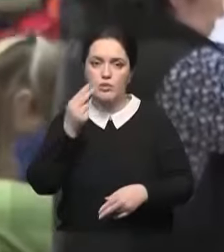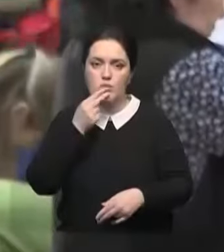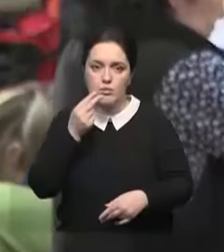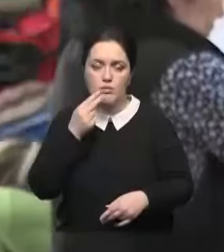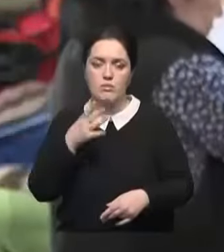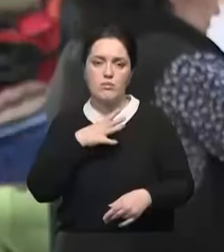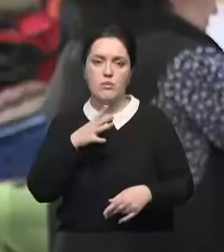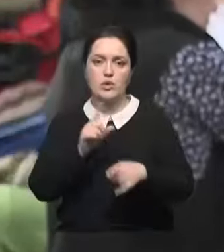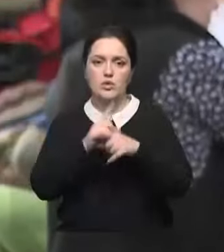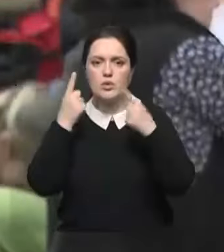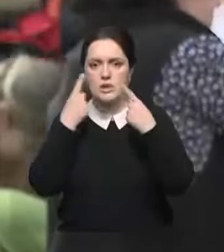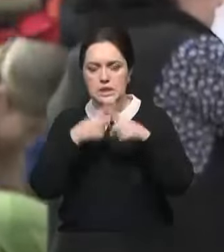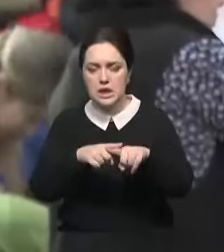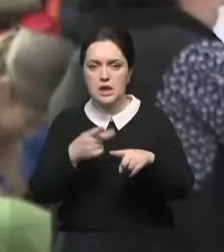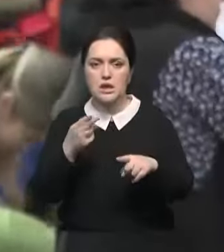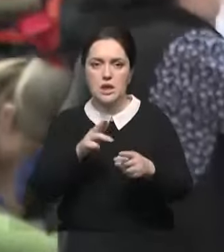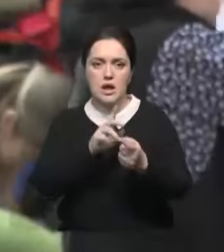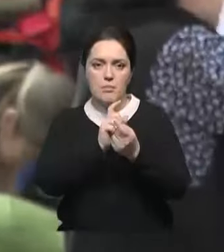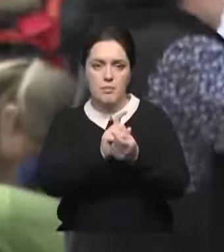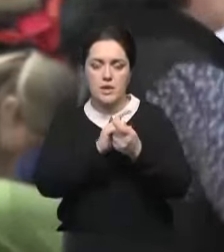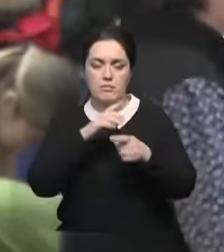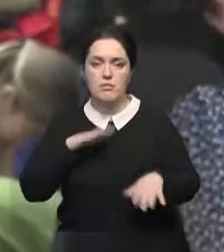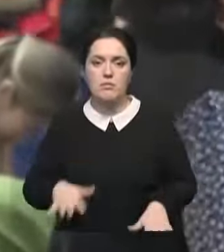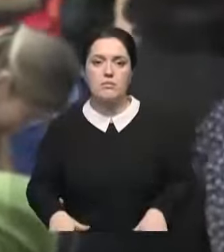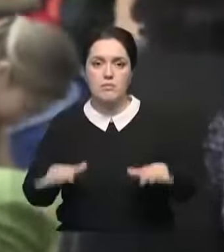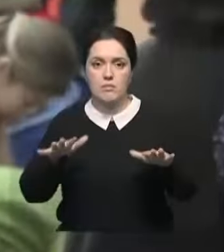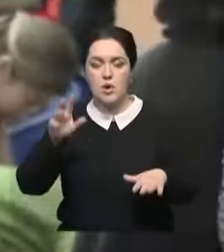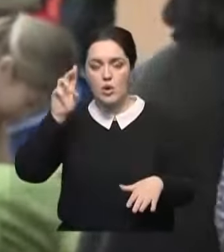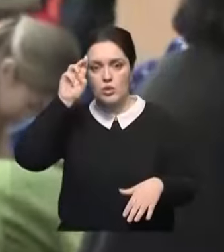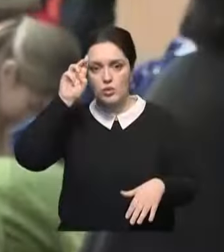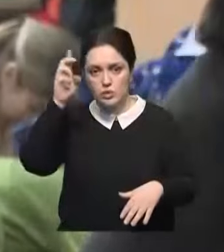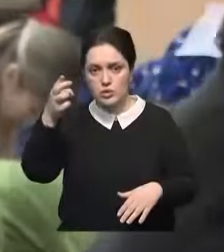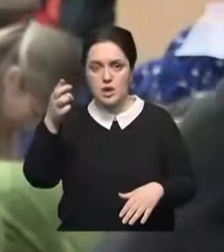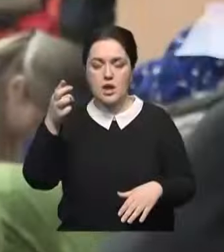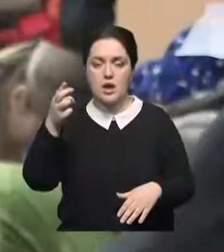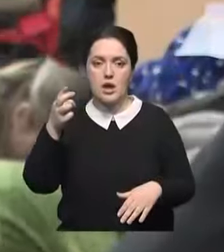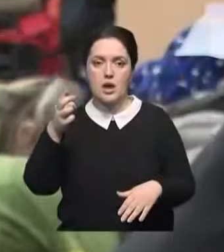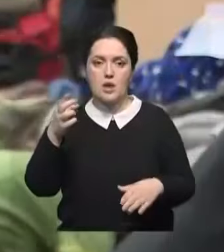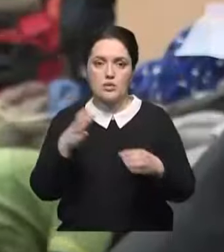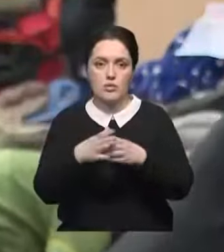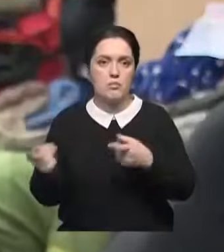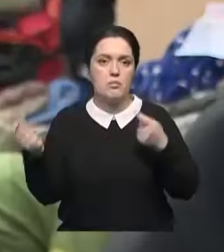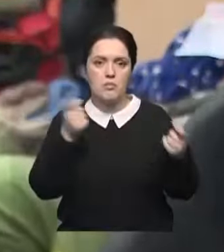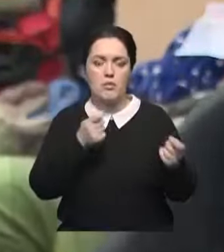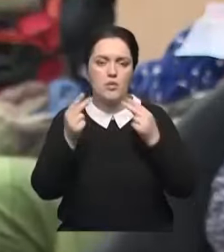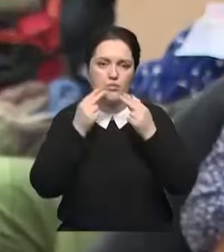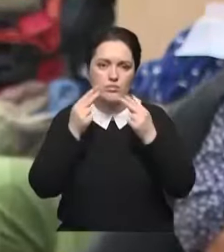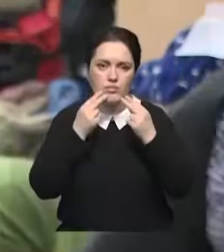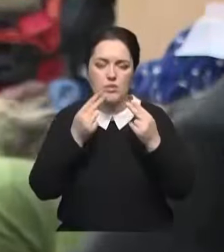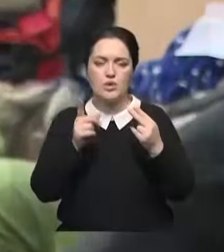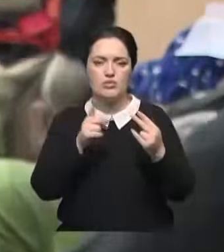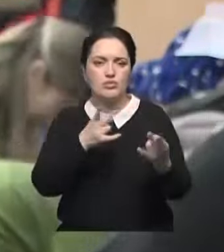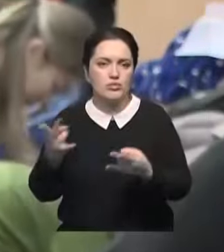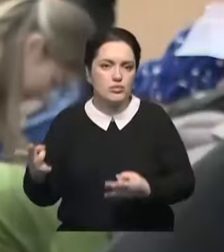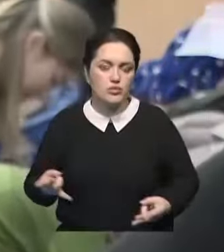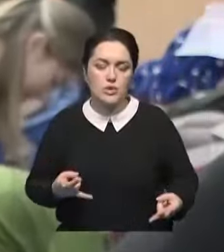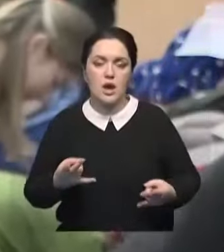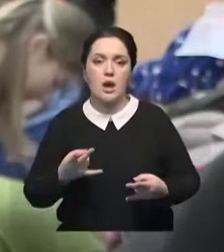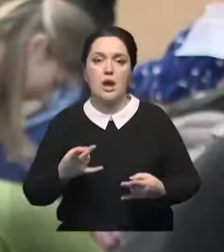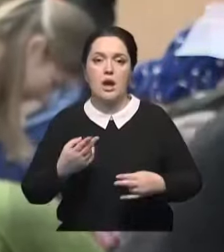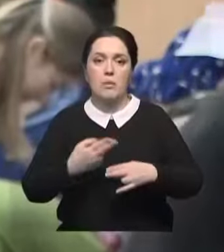предоставили в помощь технику и транспорт для борьбы с паводками. Государственные учреждения также приносят сюда продукты и предметы быта. Теперь в ближайшее